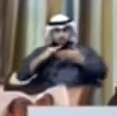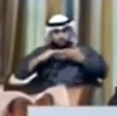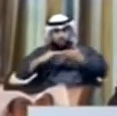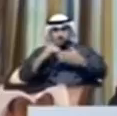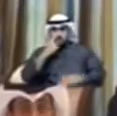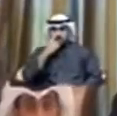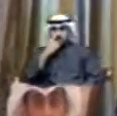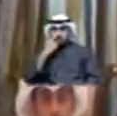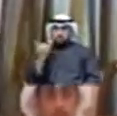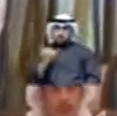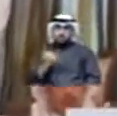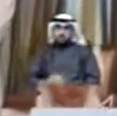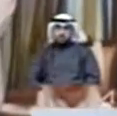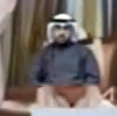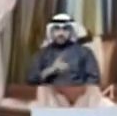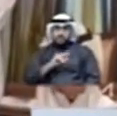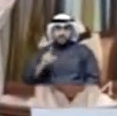في الحادث الأليم.